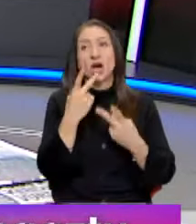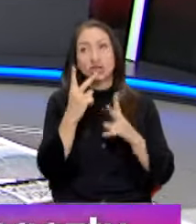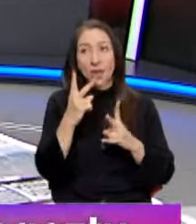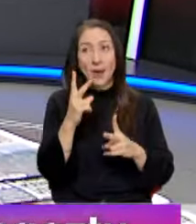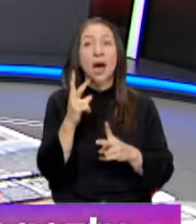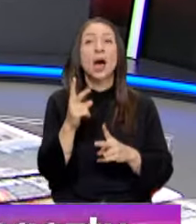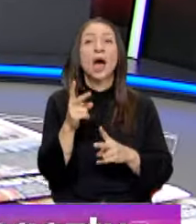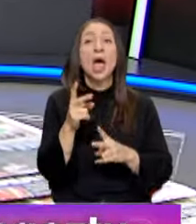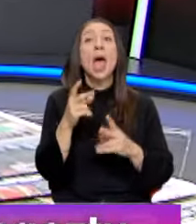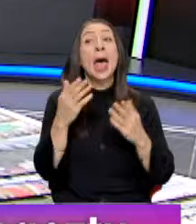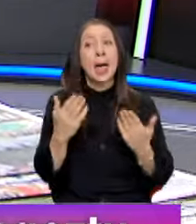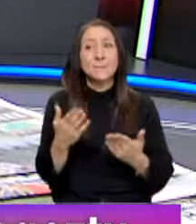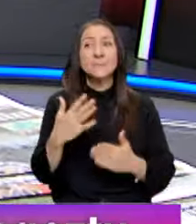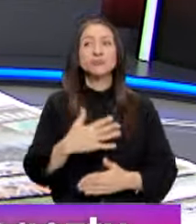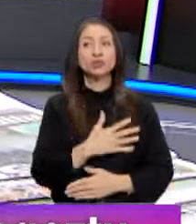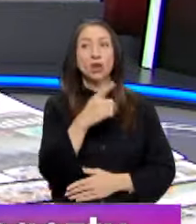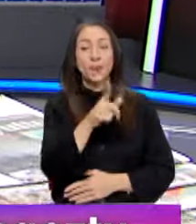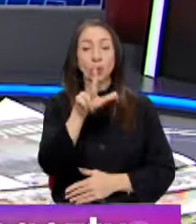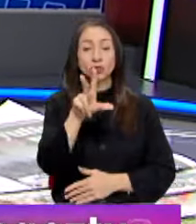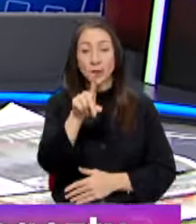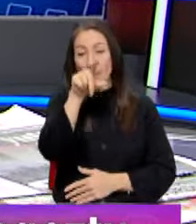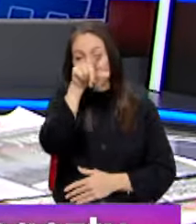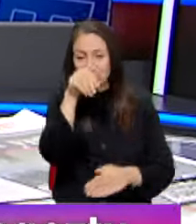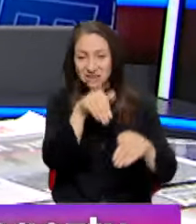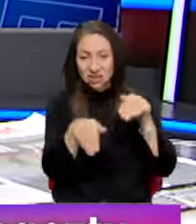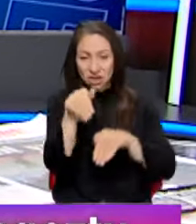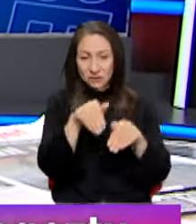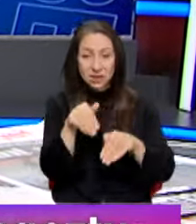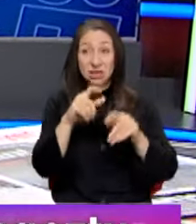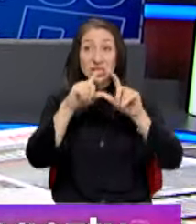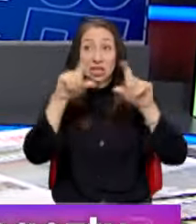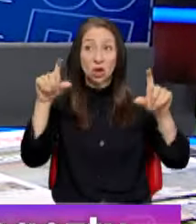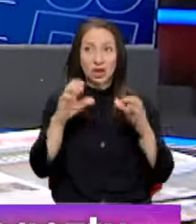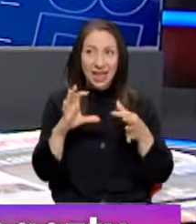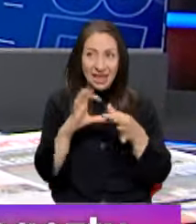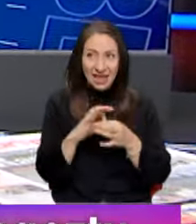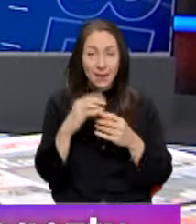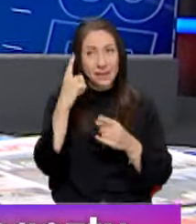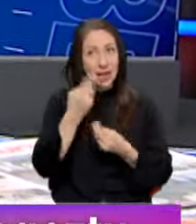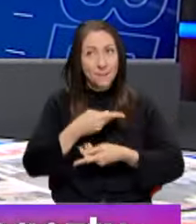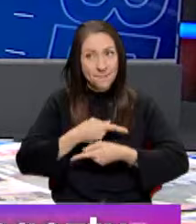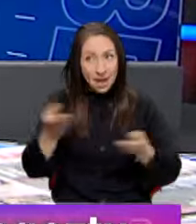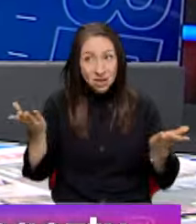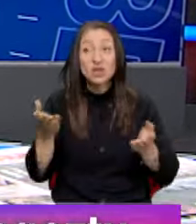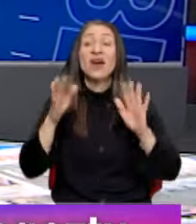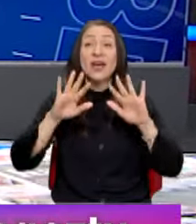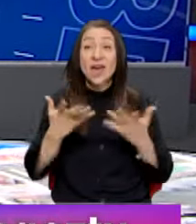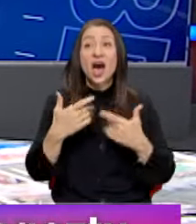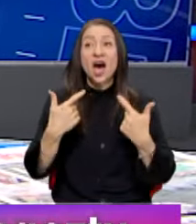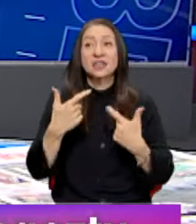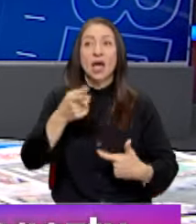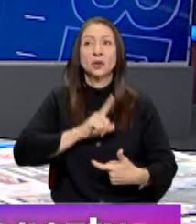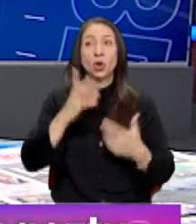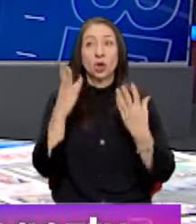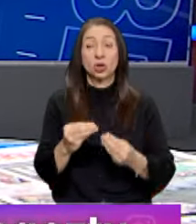önemli bir açıklama hem Cumhuriyet Halk Partisi'nin 31 Mart seçimindeki sloganı ile ilgili bilgiler paylaştı hem de Hatay adayı